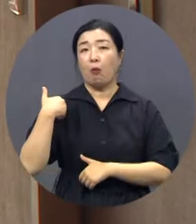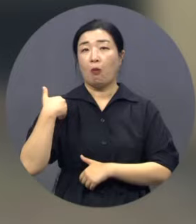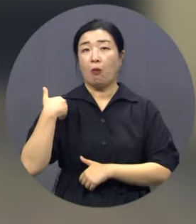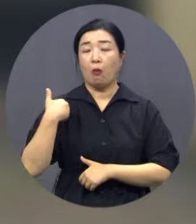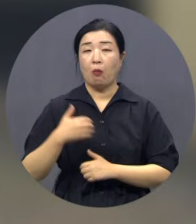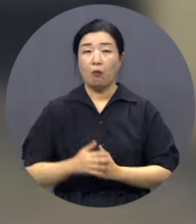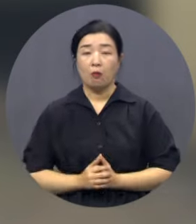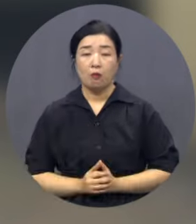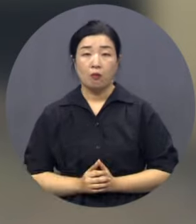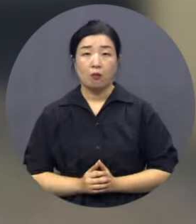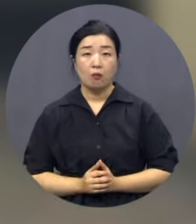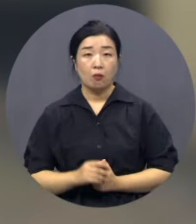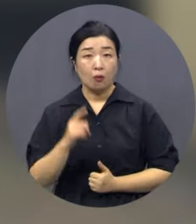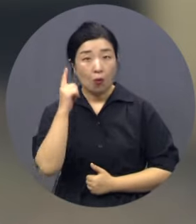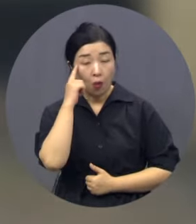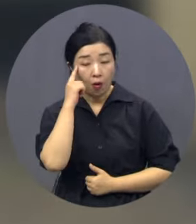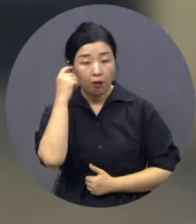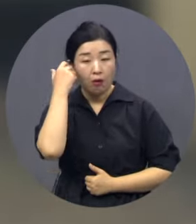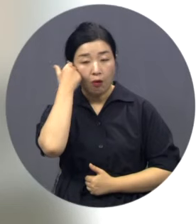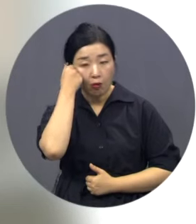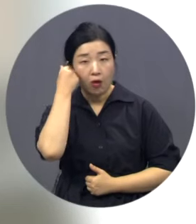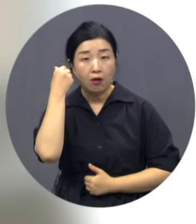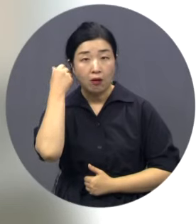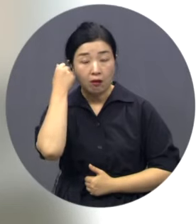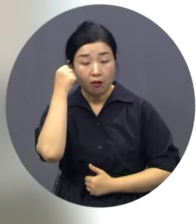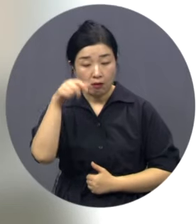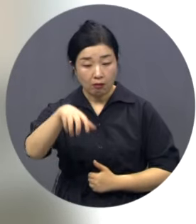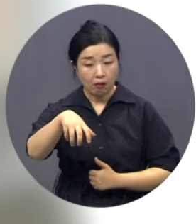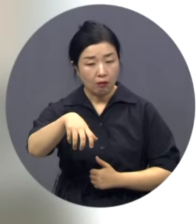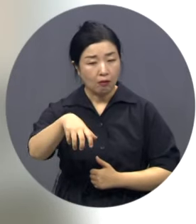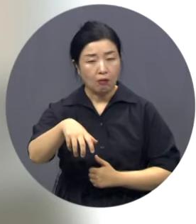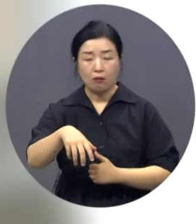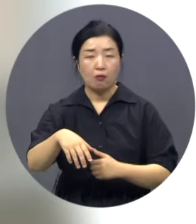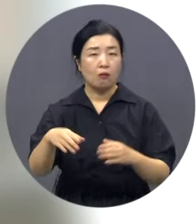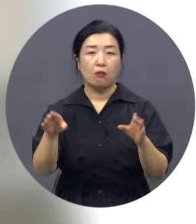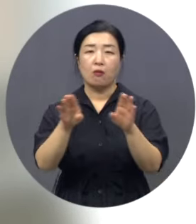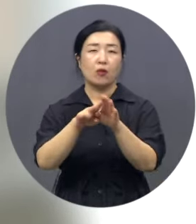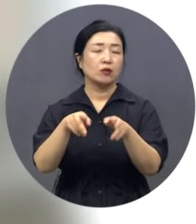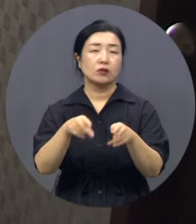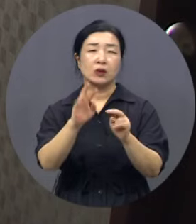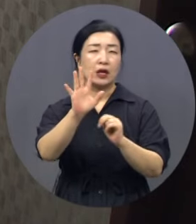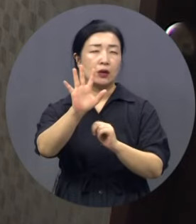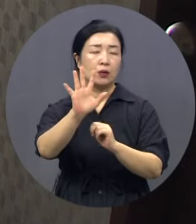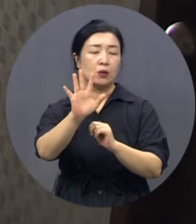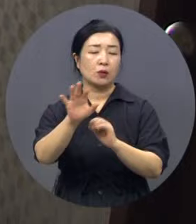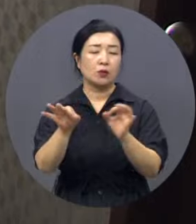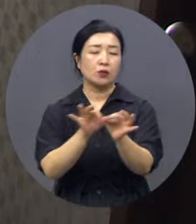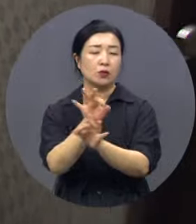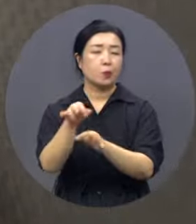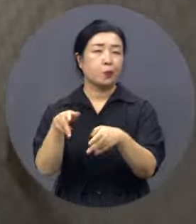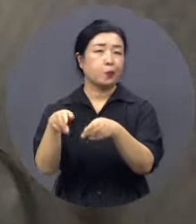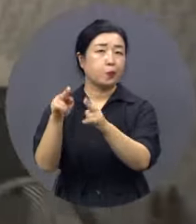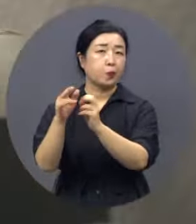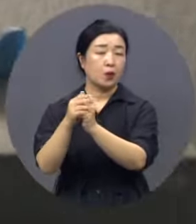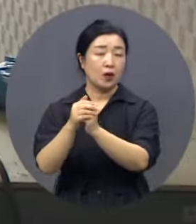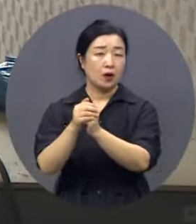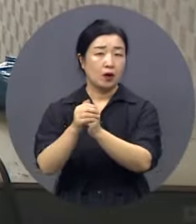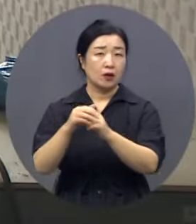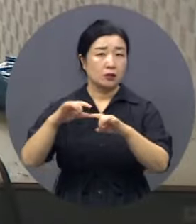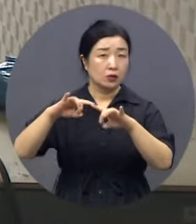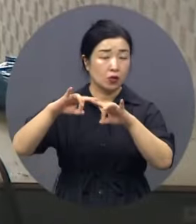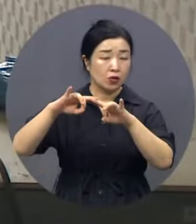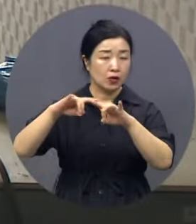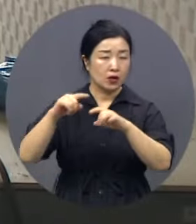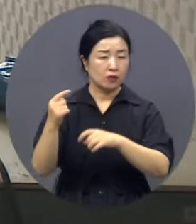합니다 여관은 폐업 신고를 하지 않았지만 5년 전부터 영업이 중단됐고 정규와 수도 공급이 끊긴